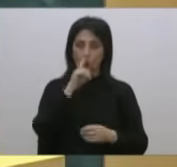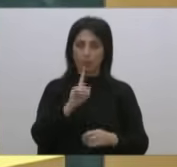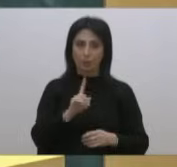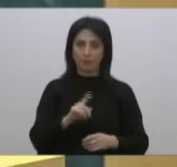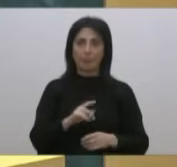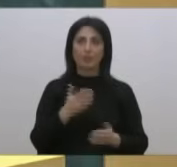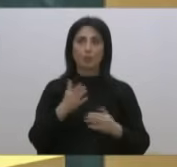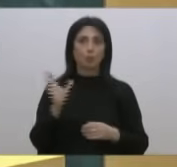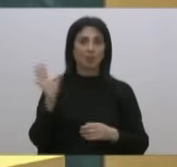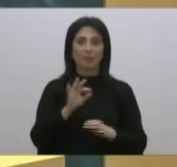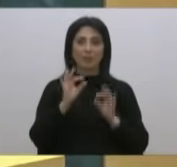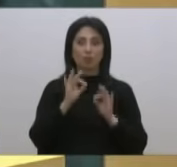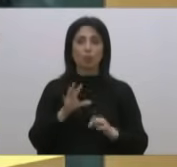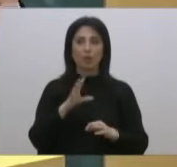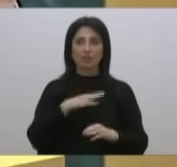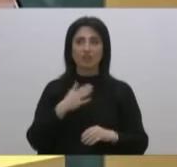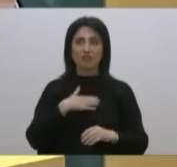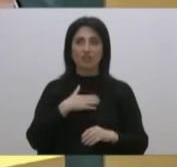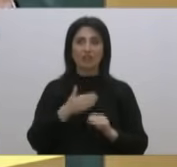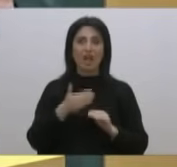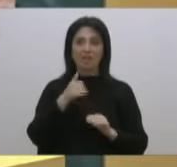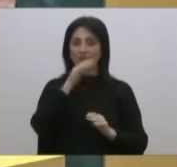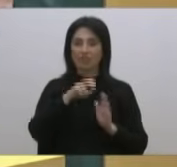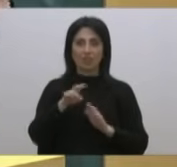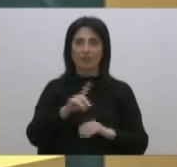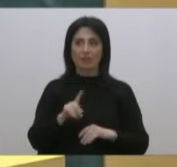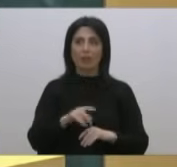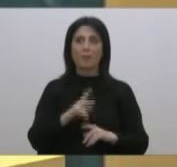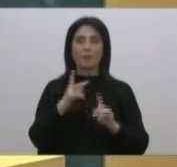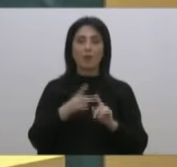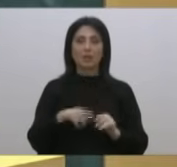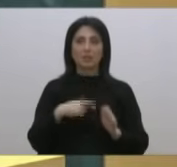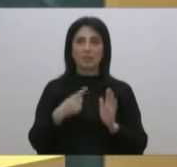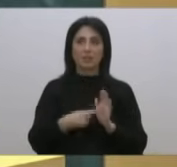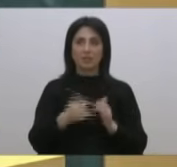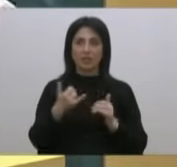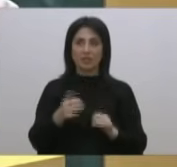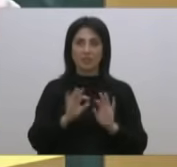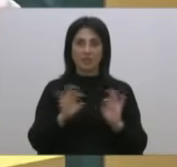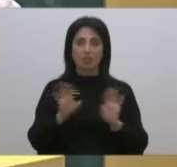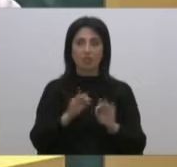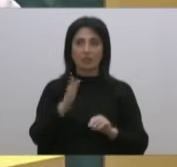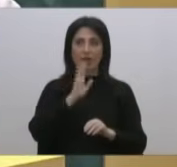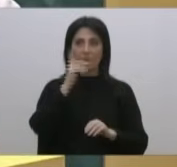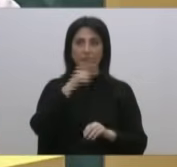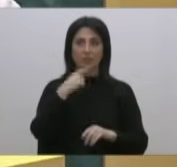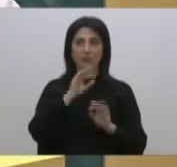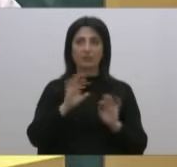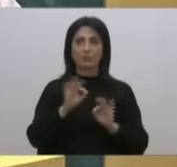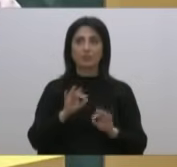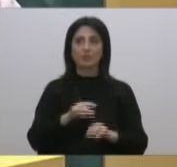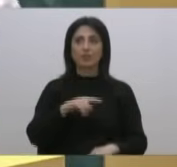ტყუილია. თუ ყველაფერი სწორად იყო, ჩვენზე ადრე იქ ვერავინ ვერ შევა. მეორე საკითხი, რომელიც დღესაც გაჟღერდა ქალბატონმა